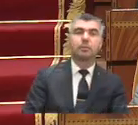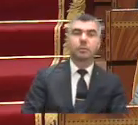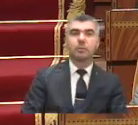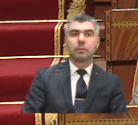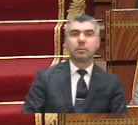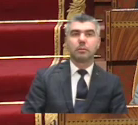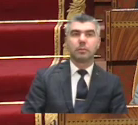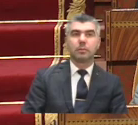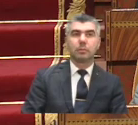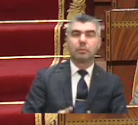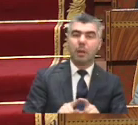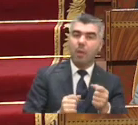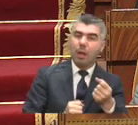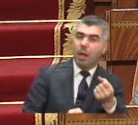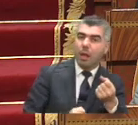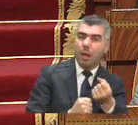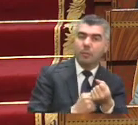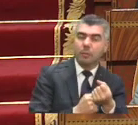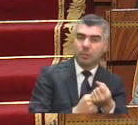نعاونوه